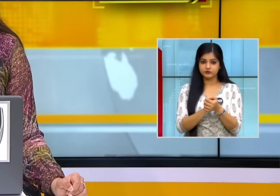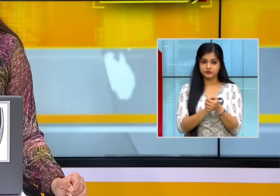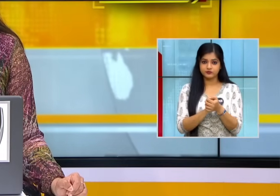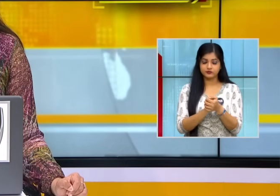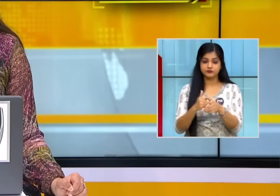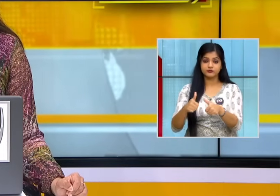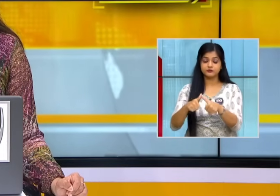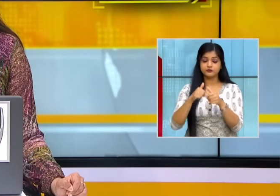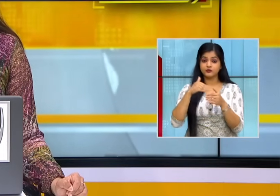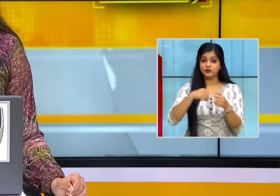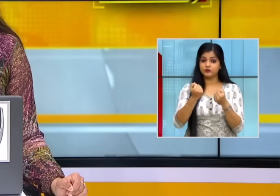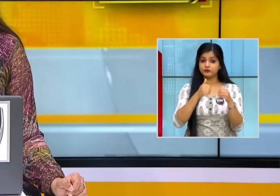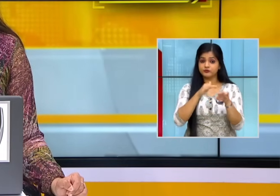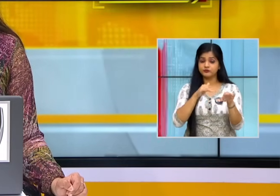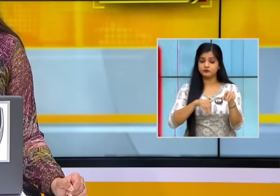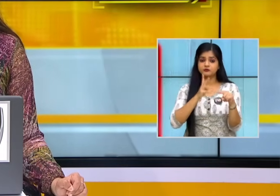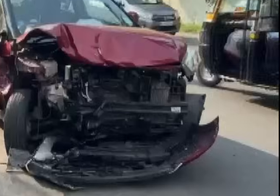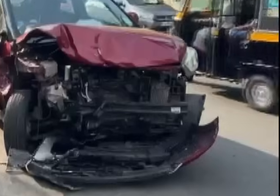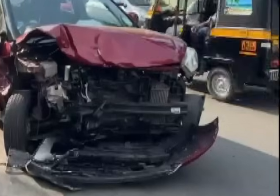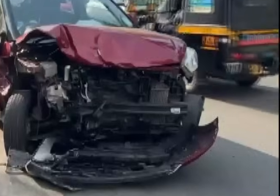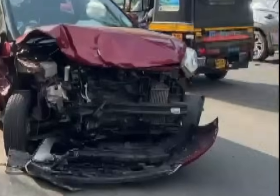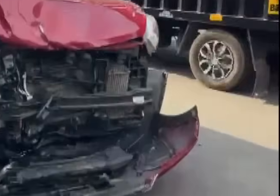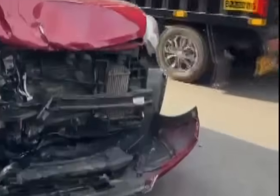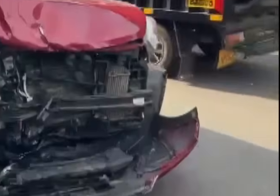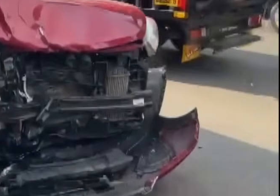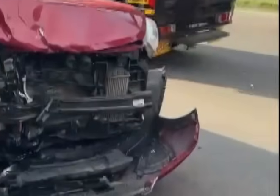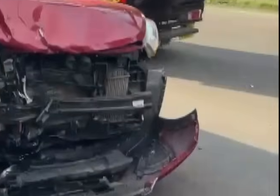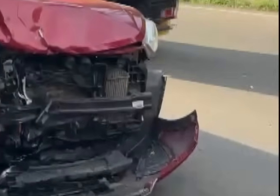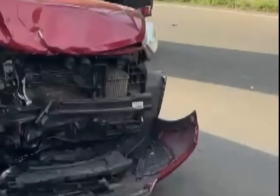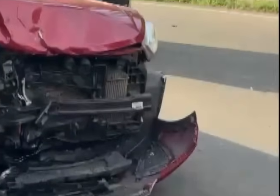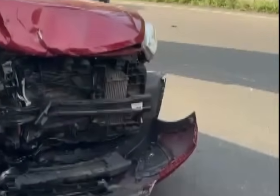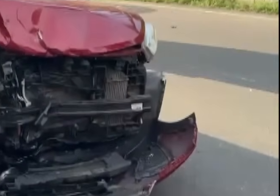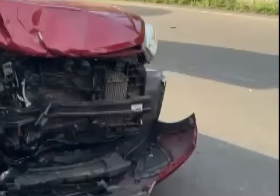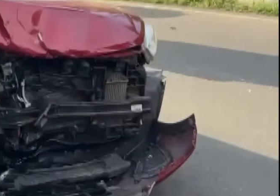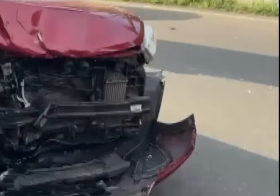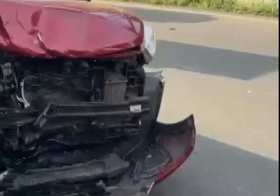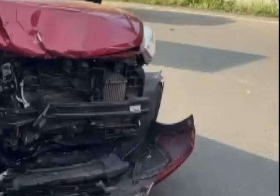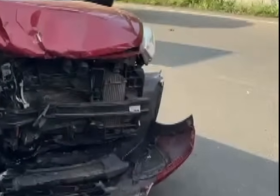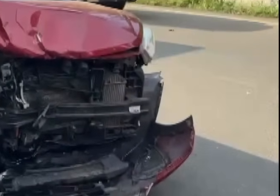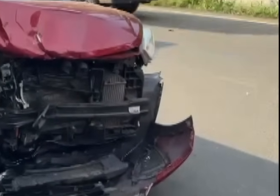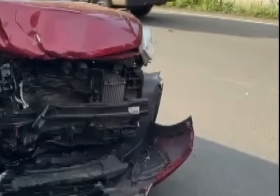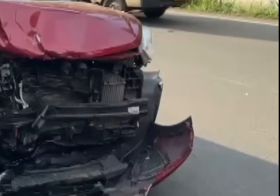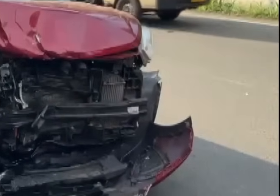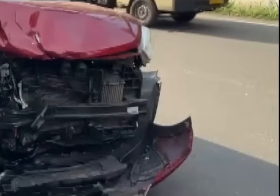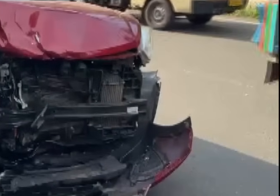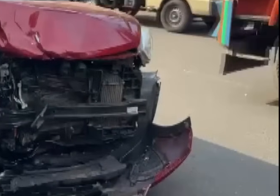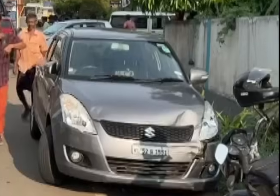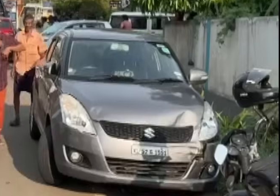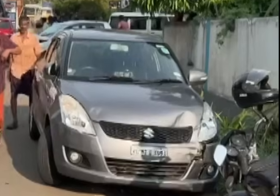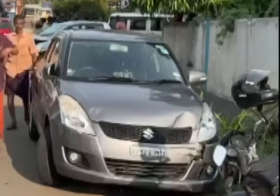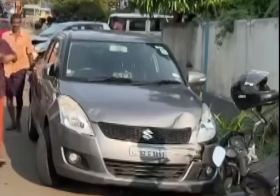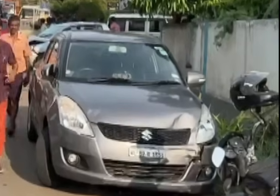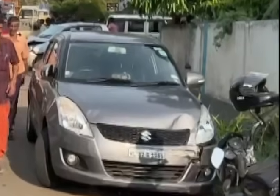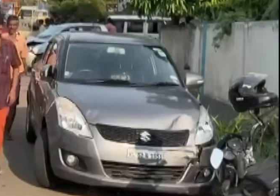പ്രവിധ, നിലവിലും ഗതാഗത കുരുക്ക് ആ മേഖലകളിൽ ഉണ്ടെന്ന് തന്നെയാണ് മനസ്സിലാക്കാൻ കഴിയുന്നത്. ഈ MC റോഡിൽ നിന്ന് പെരുമ്പാവൂർ ദിശയിലേക്ക്